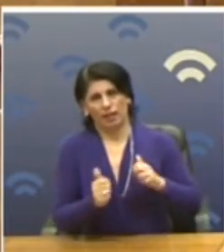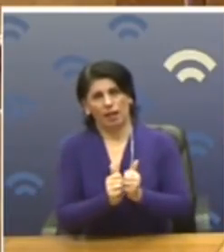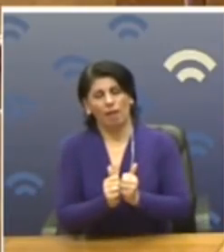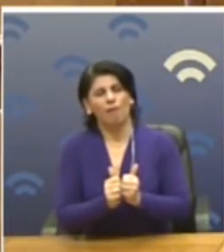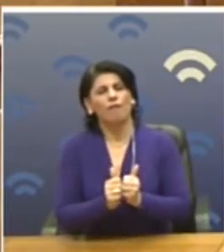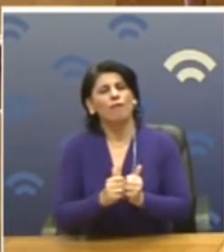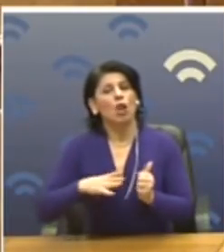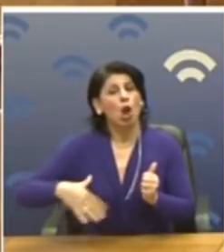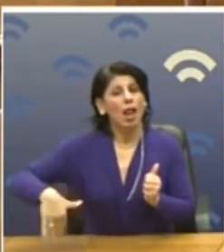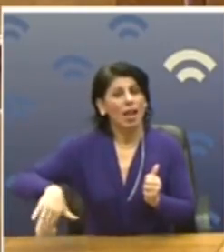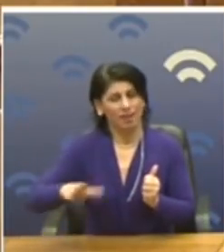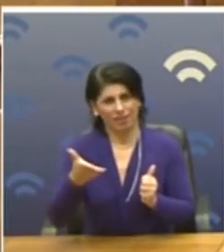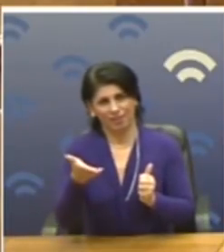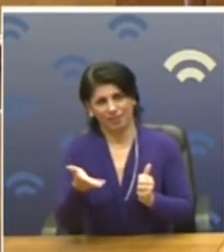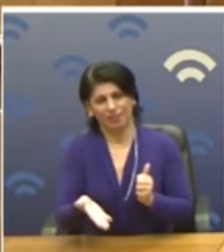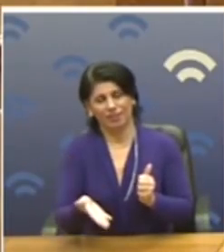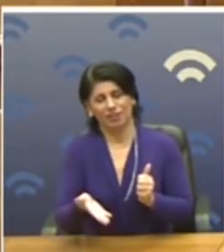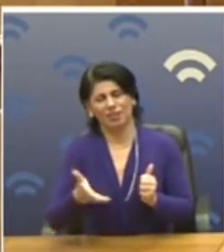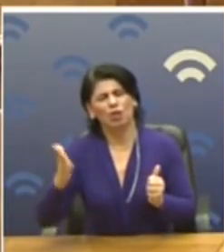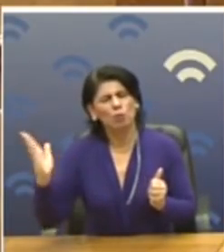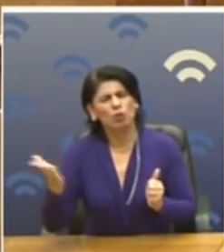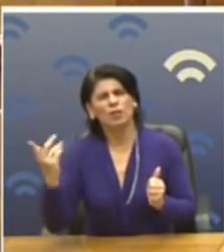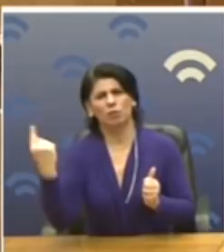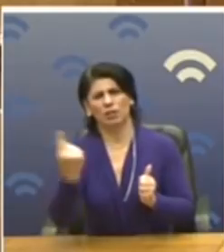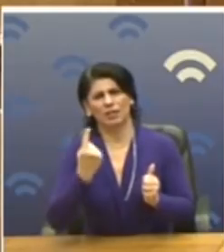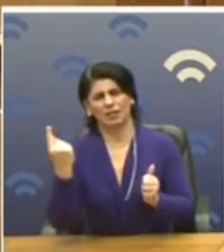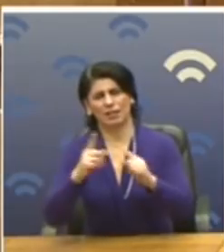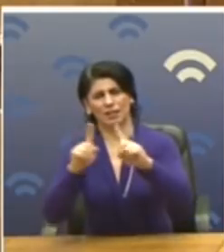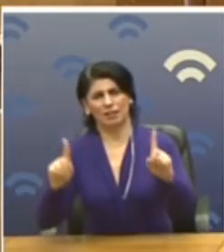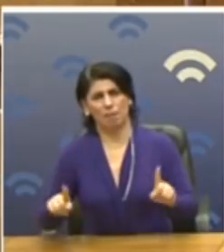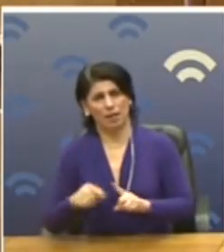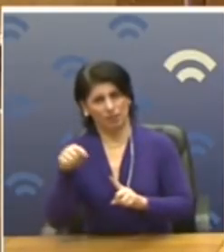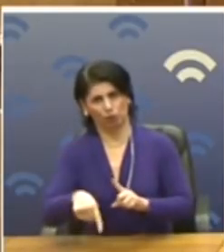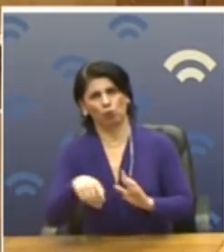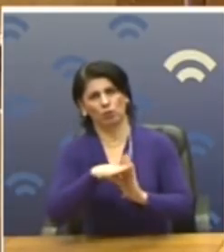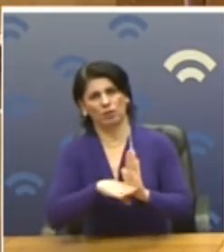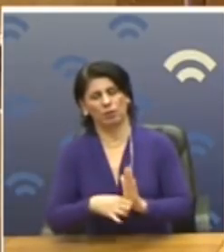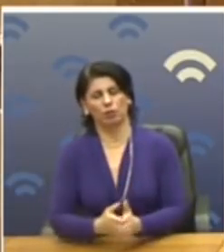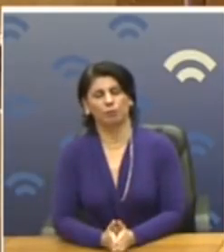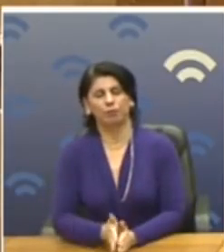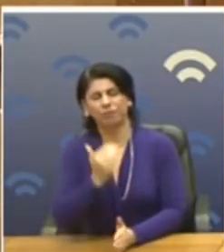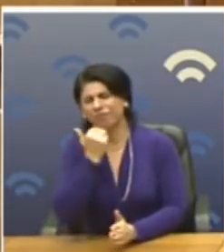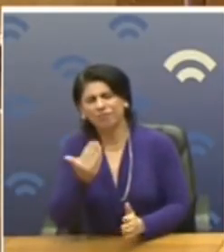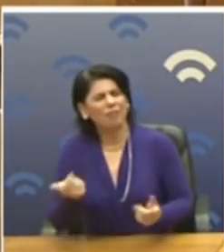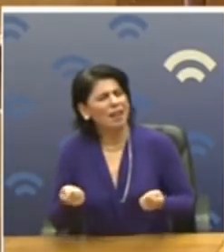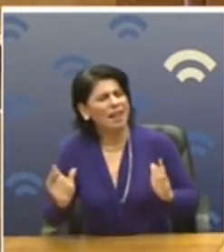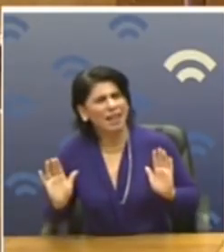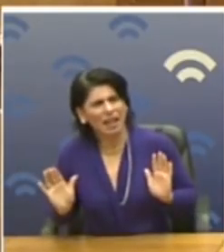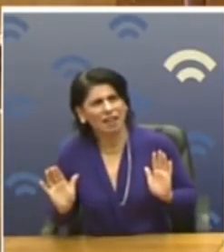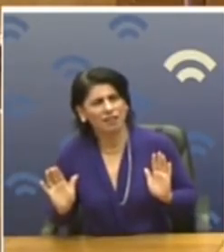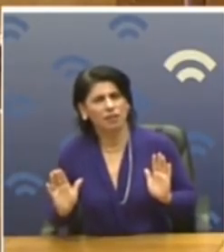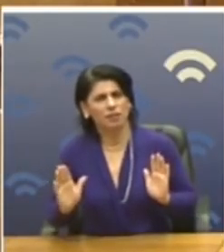φιλολαϊκή σε αυτές, σε οποιασδήποτε συνθήκες στα πλαίσια αυτού του συστήματος. Δεν μπορεί να κάνει καν